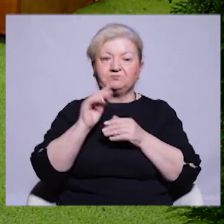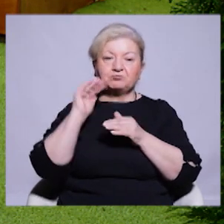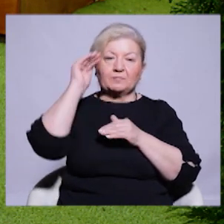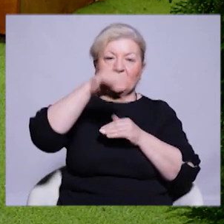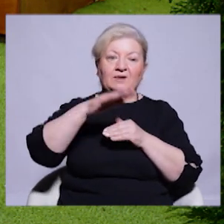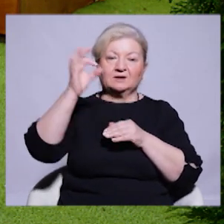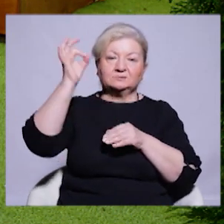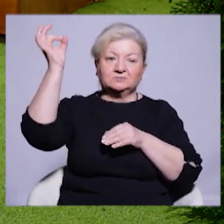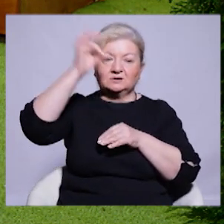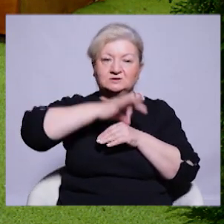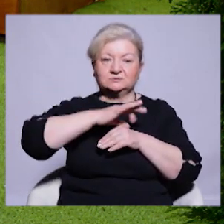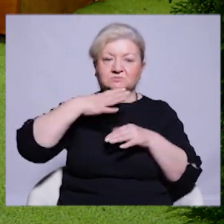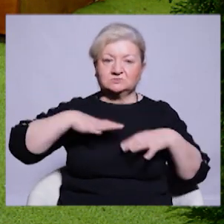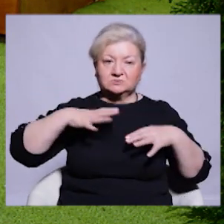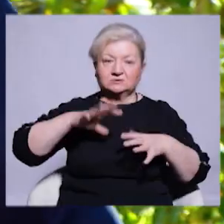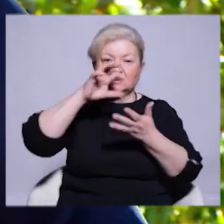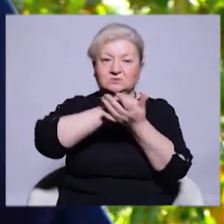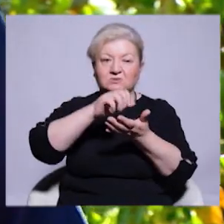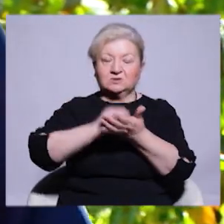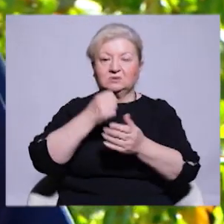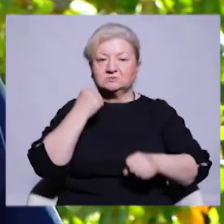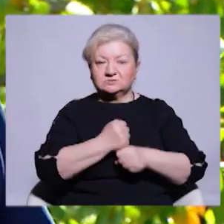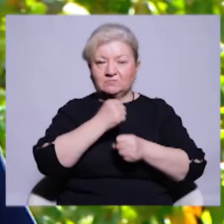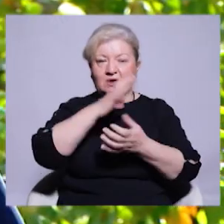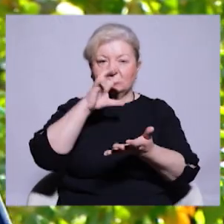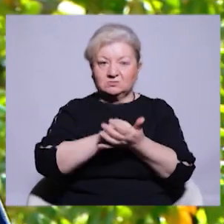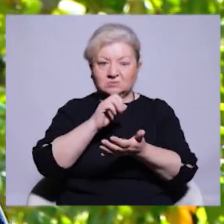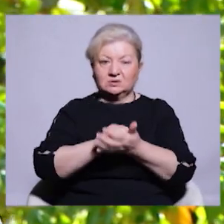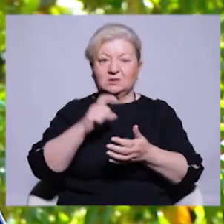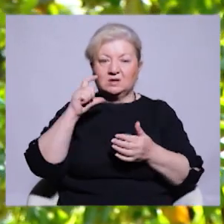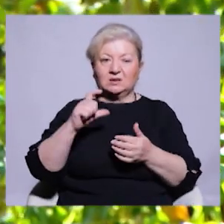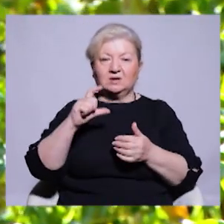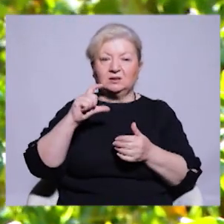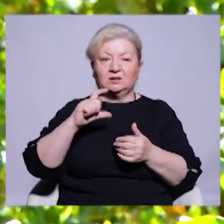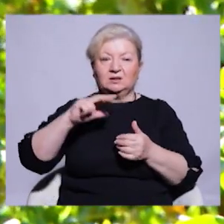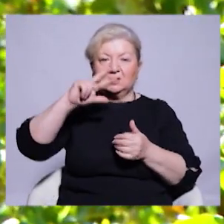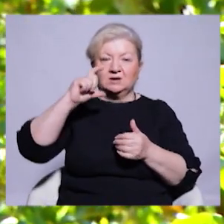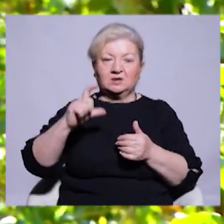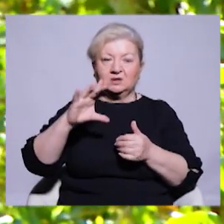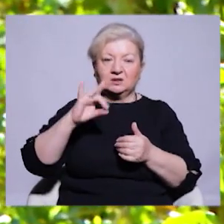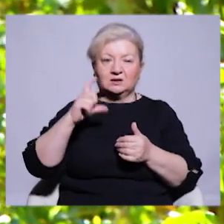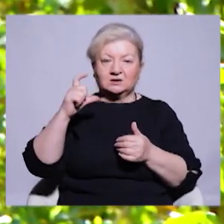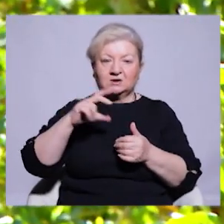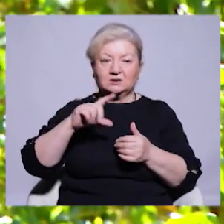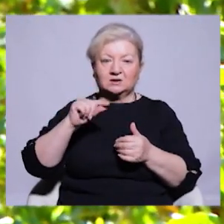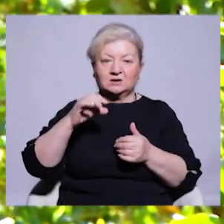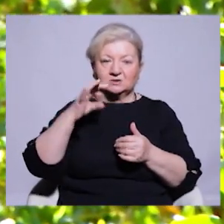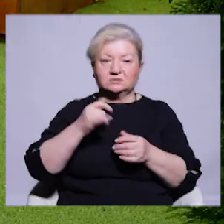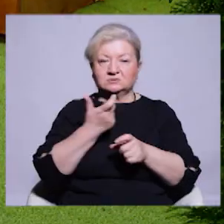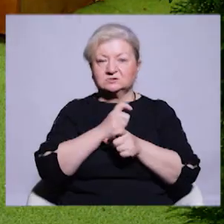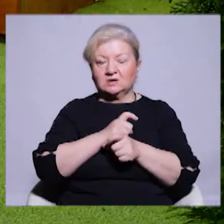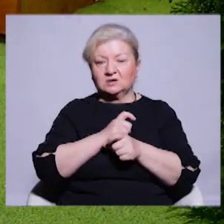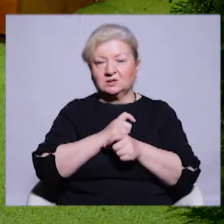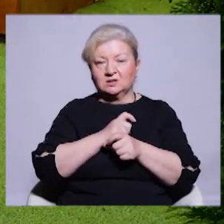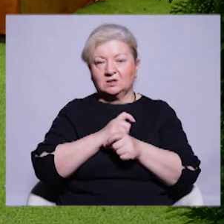დასავლეთ საქართველოში, დაიპყრობს ეგრის, დაიპყრობს სვანეთს, ჩამოდის და იპყრობს ჰერეთს, ეხმარება მას ბიძამისი. ჰორმიზდი ძალიან